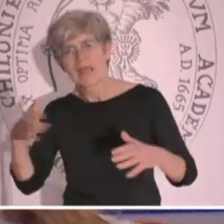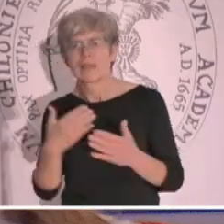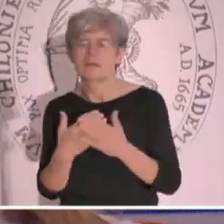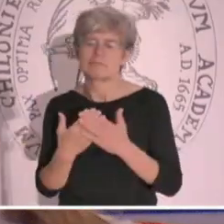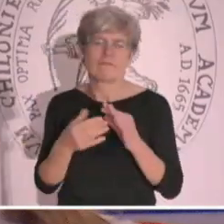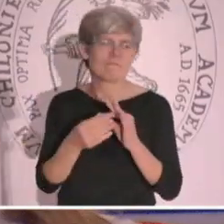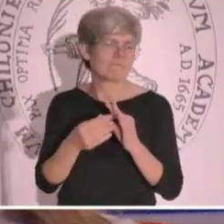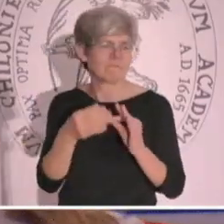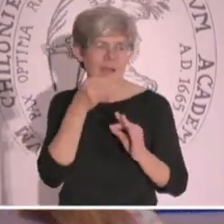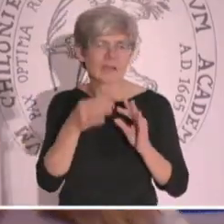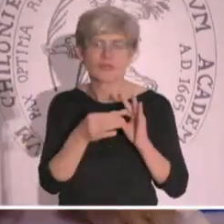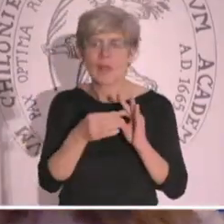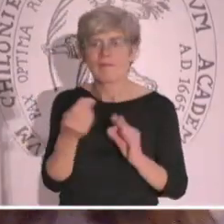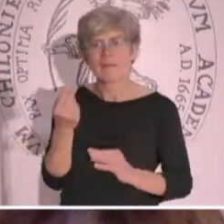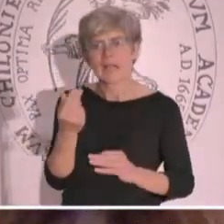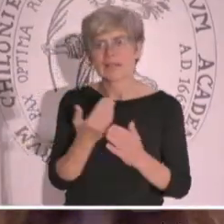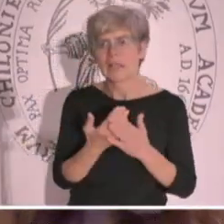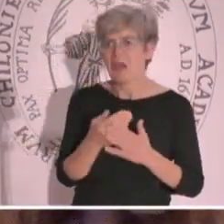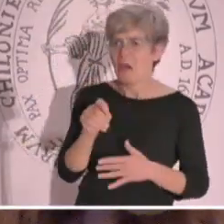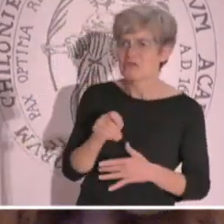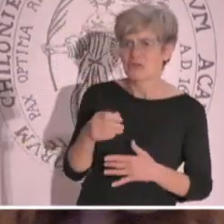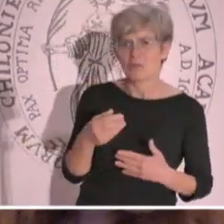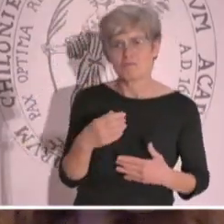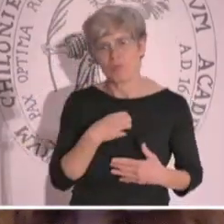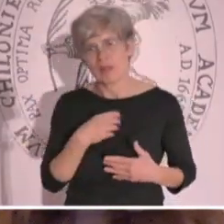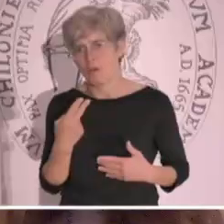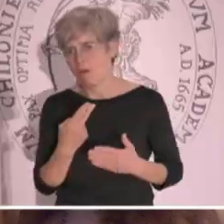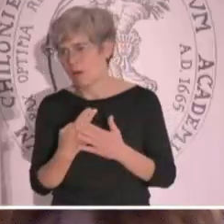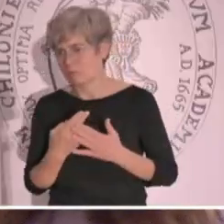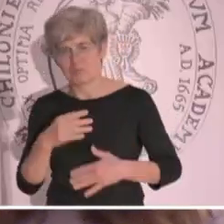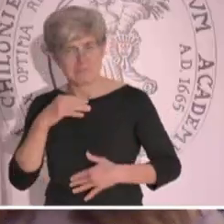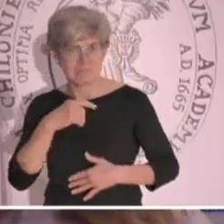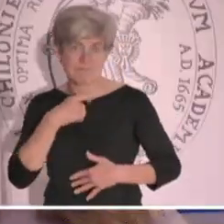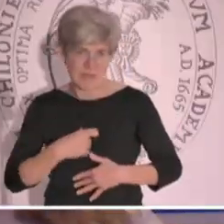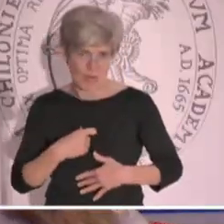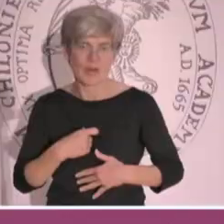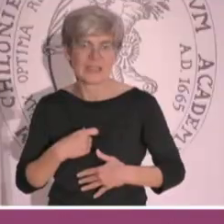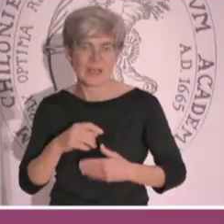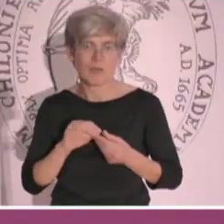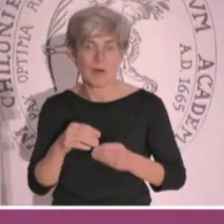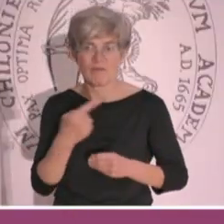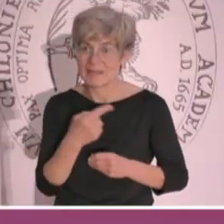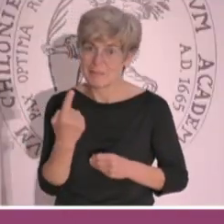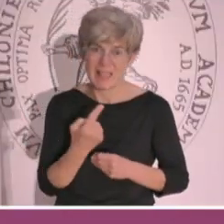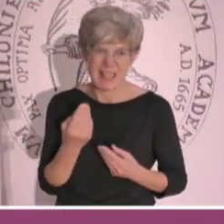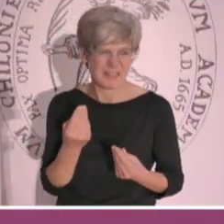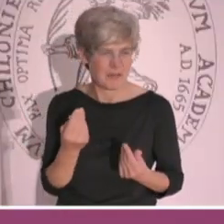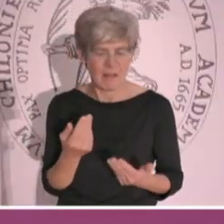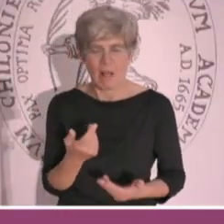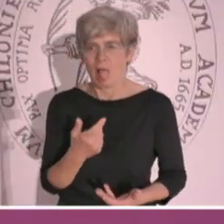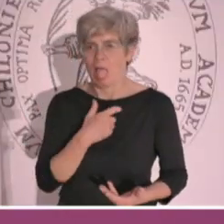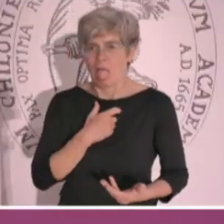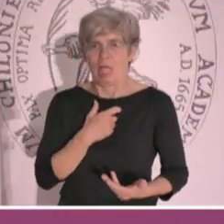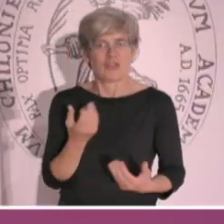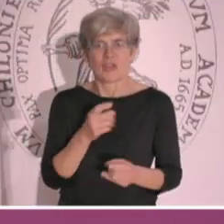Problemen. Und unsere Erfahrung ist, vieles lässt sich gemeinsam klären, wo man alleine nicht weiterkommt.